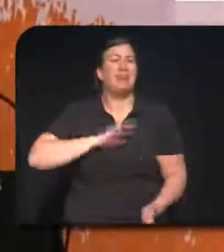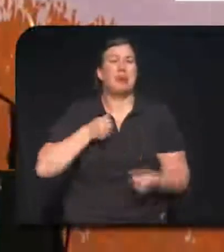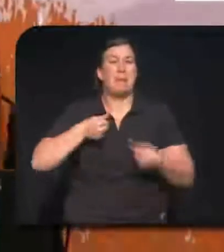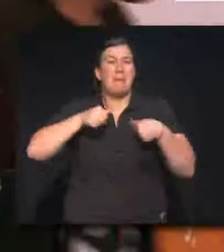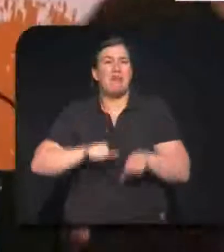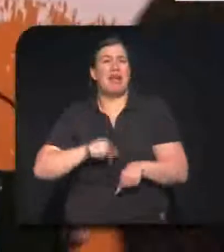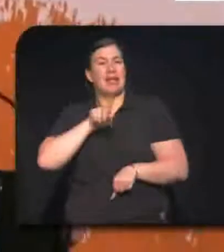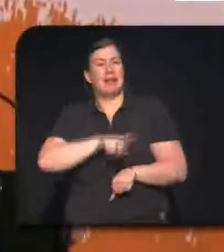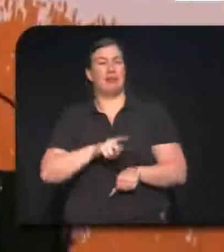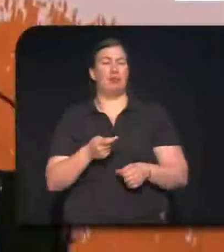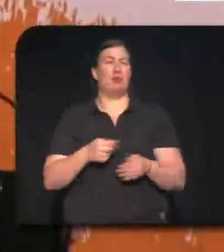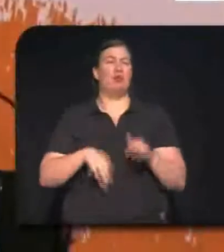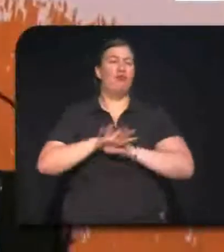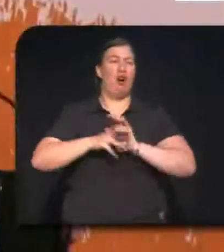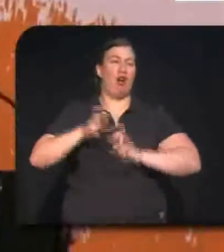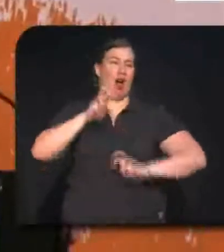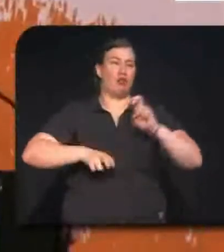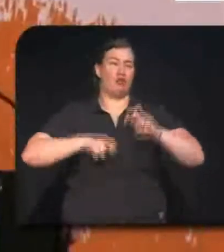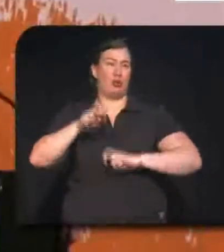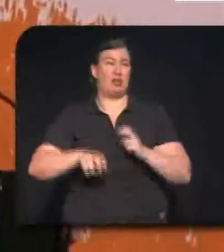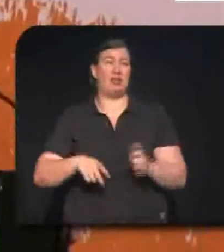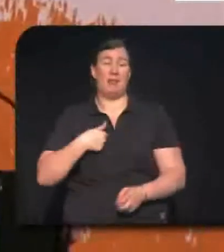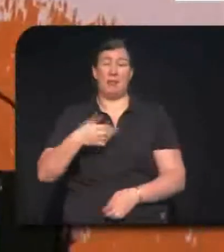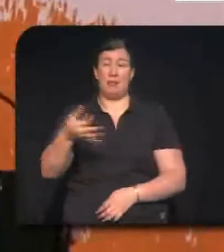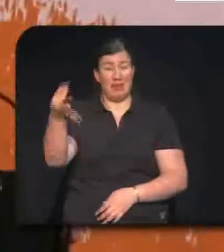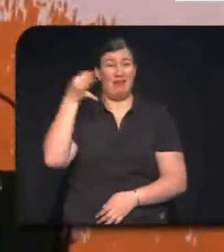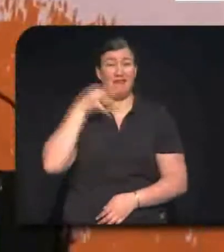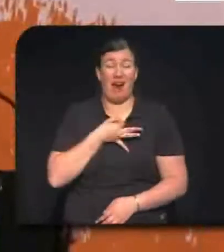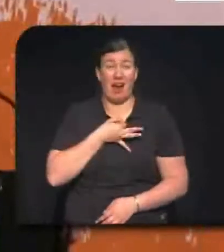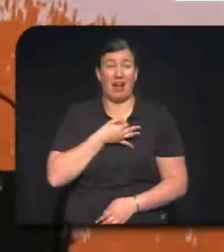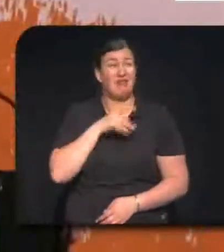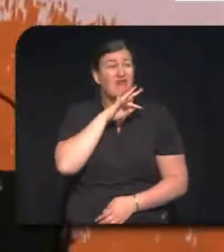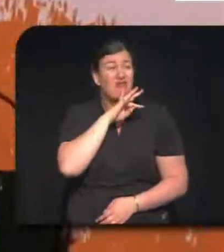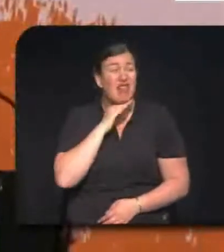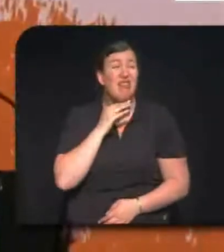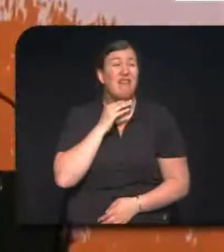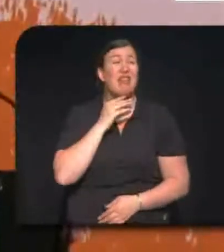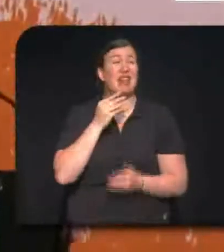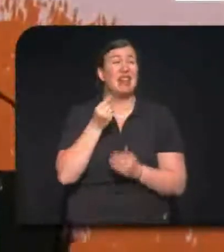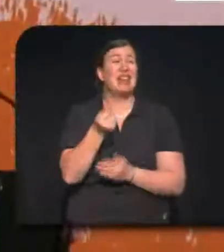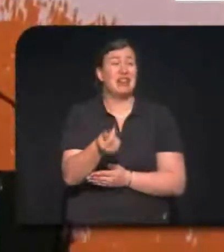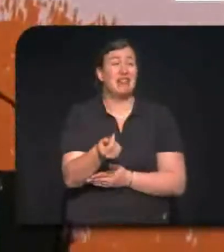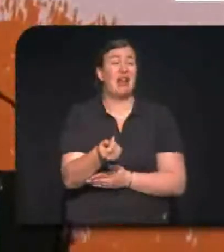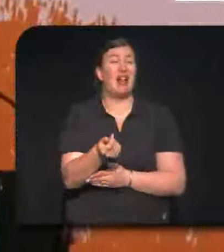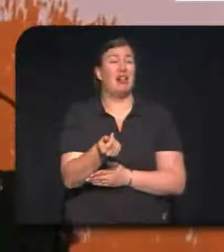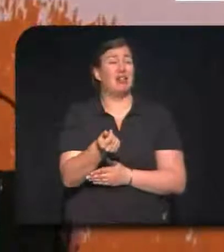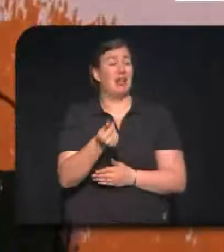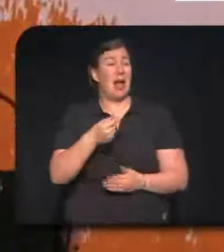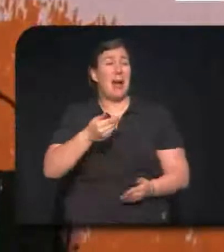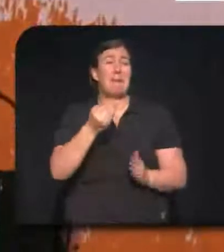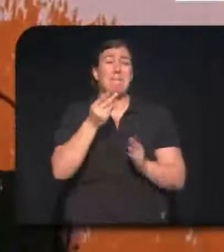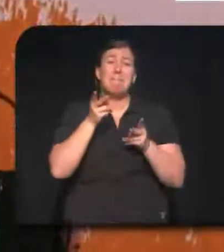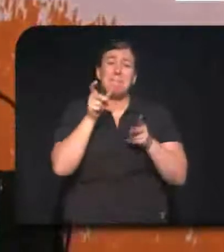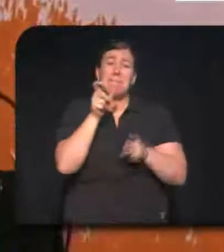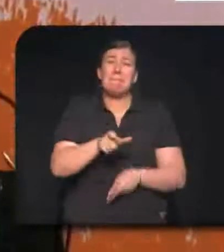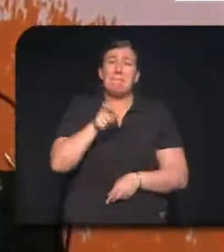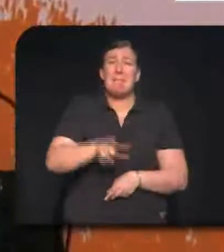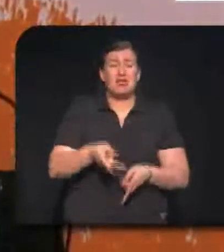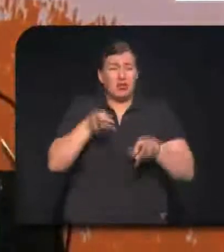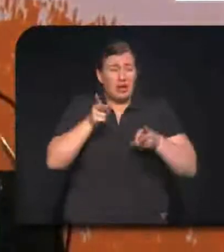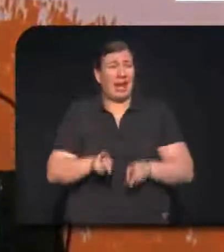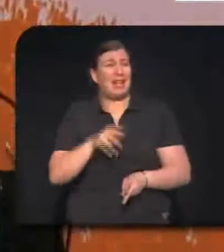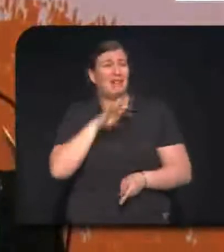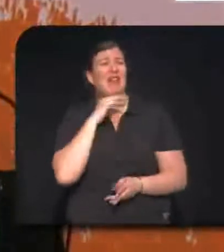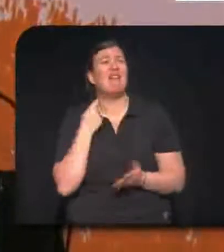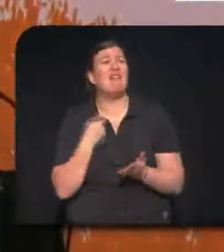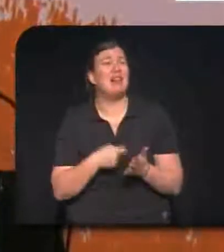weitestgehend sind fragt mich bitte wie viel Geld mir Menschenrechte wert sind ich weigere mich darauf eine Antwort zu geben und wenn